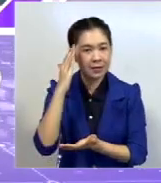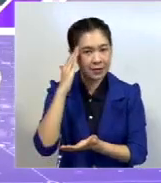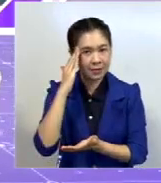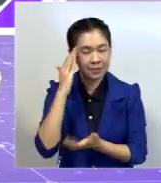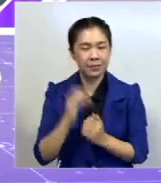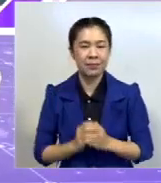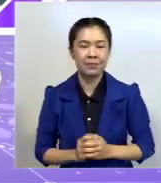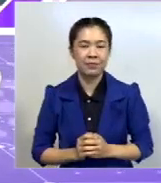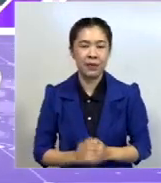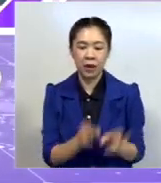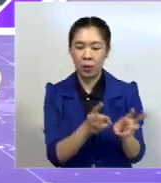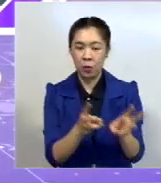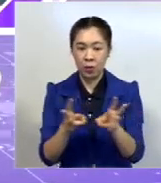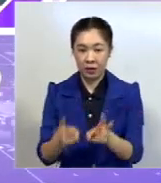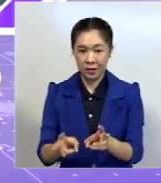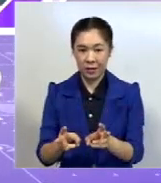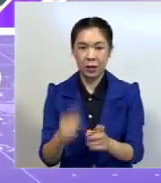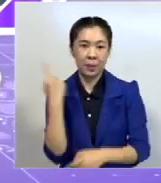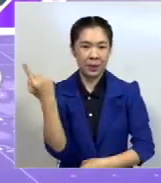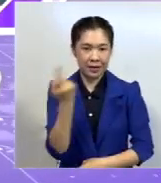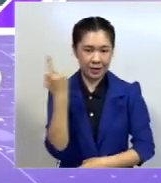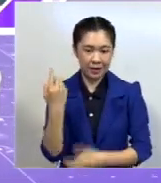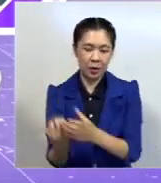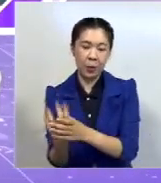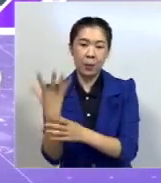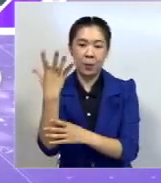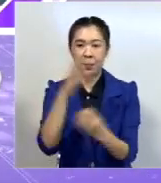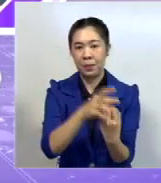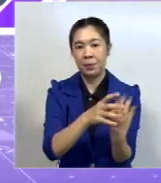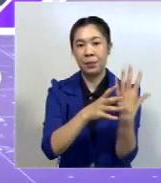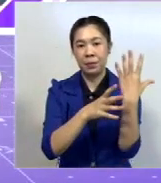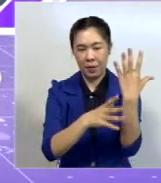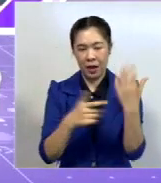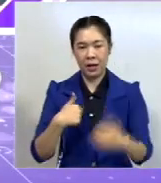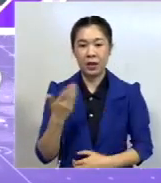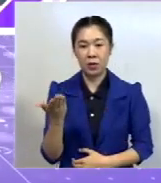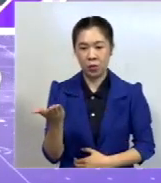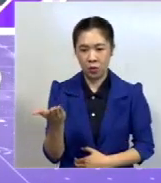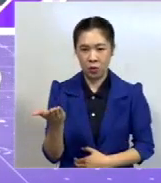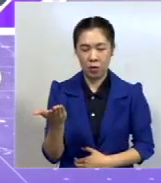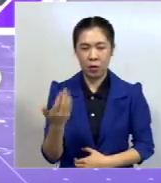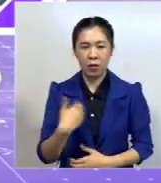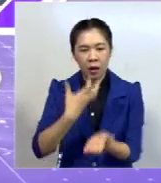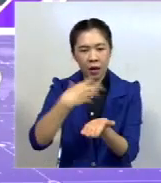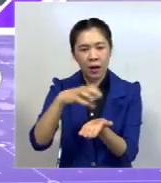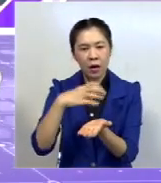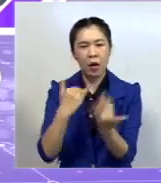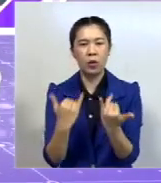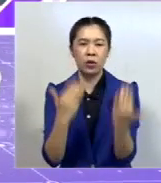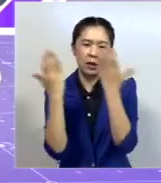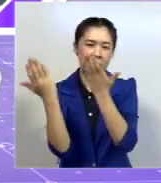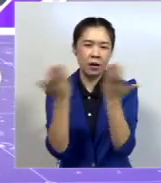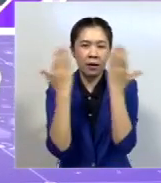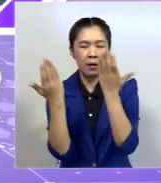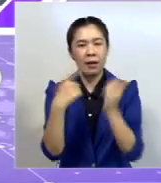ราบแล้วสำหรับแนวทางการขึ้นไปท่องเที่ยวป่าแบบนี้นะคะแต่ว่าอยากจะให้ท่านโฆษกย้ำอีกนิดนึงค่ะเพราะว่าช่วงนี้อากาศก็แปรปรวนแห้ง